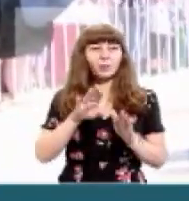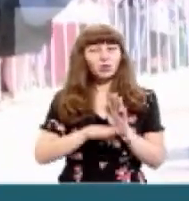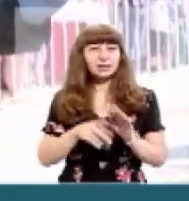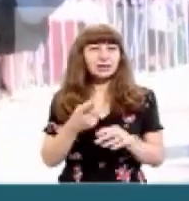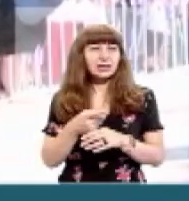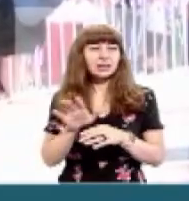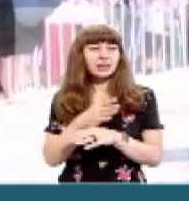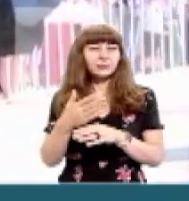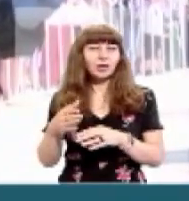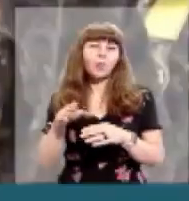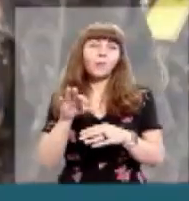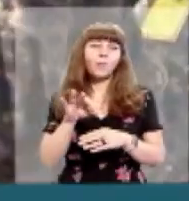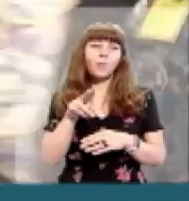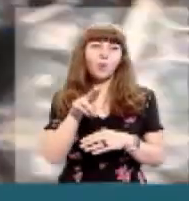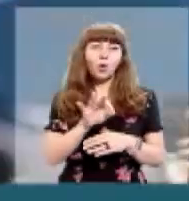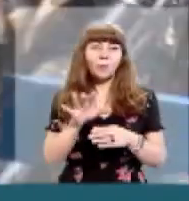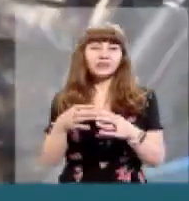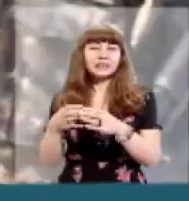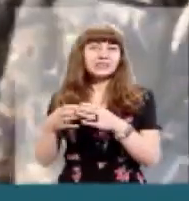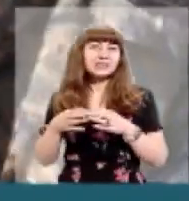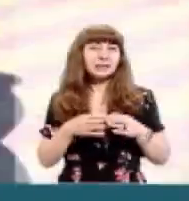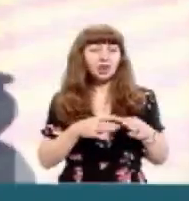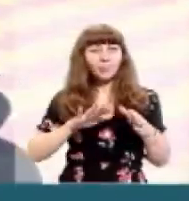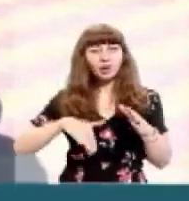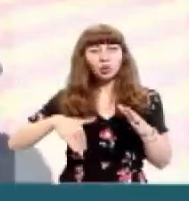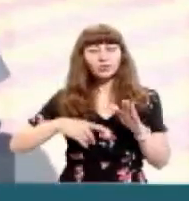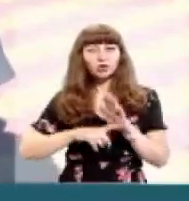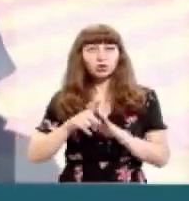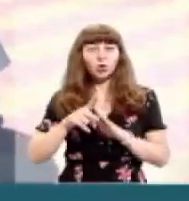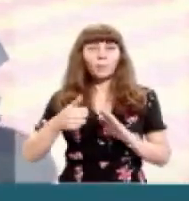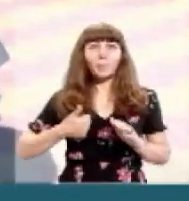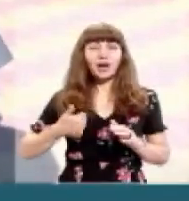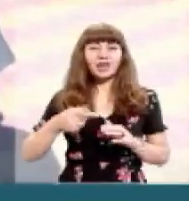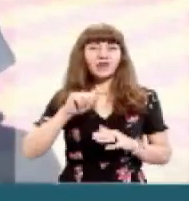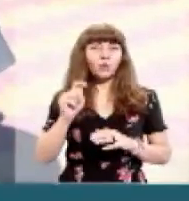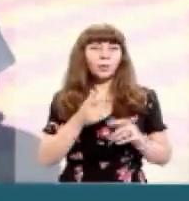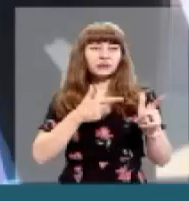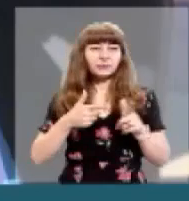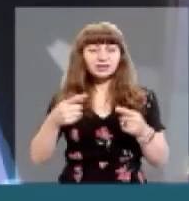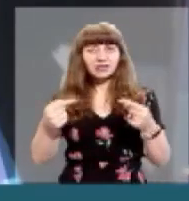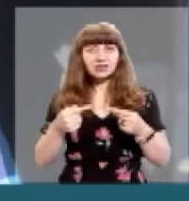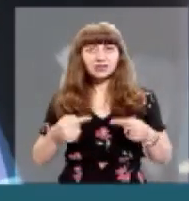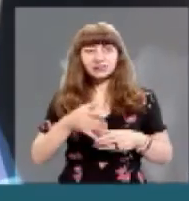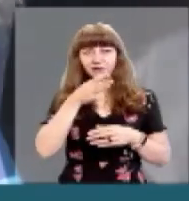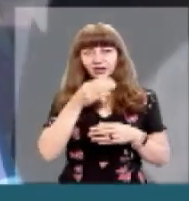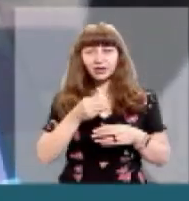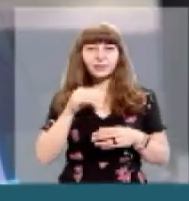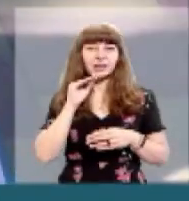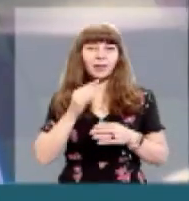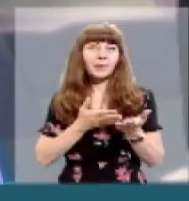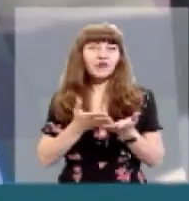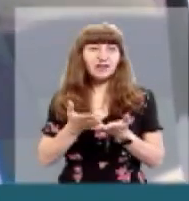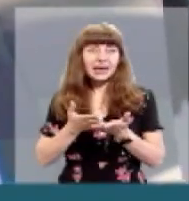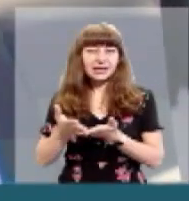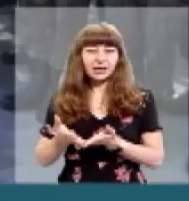новобранцев распределят по подразделениям. После они приступят к боевой подготовке в соответствии со своими военно-учетными